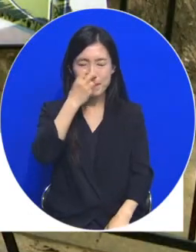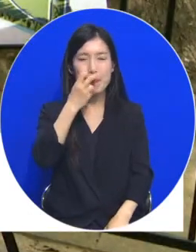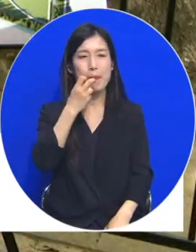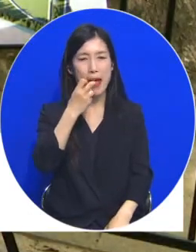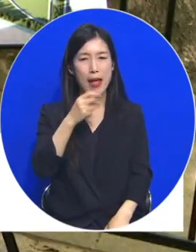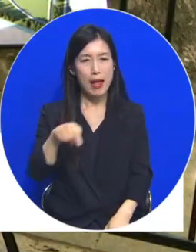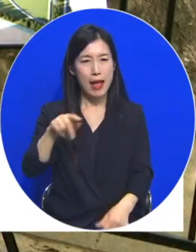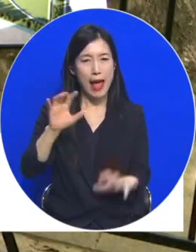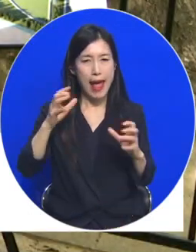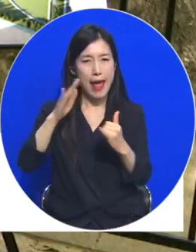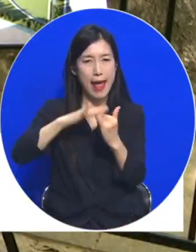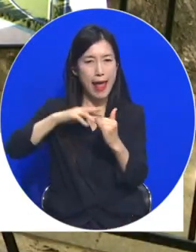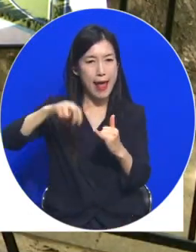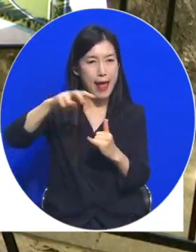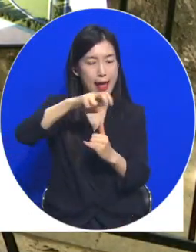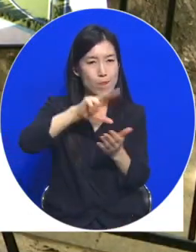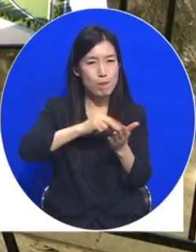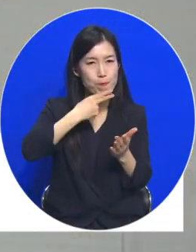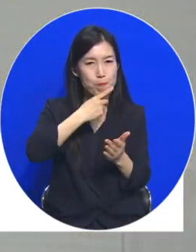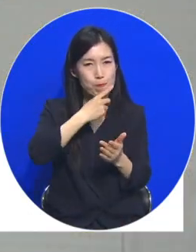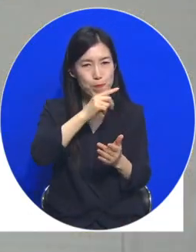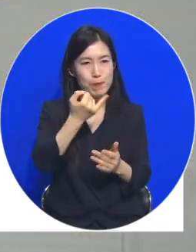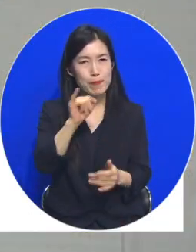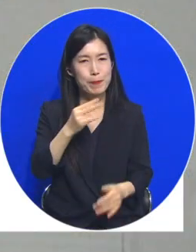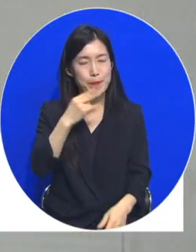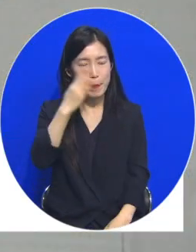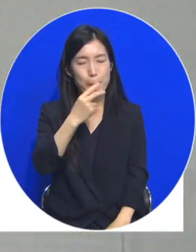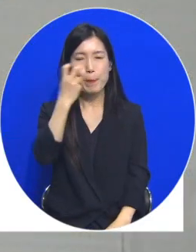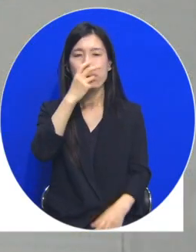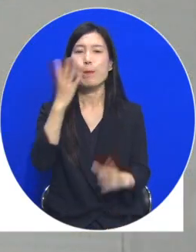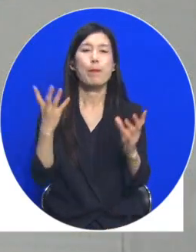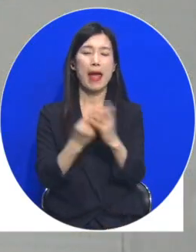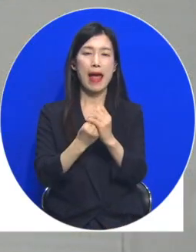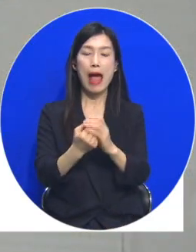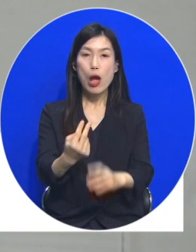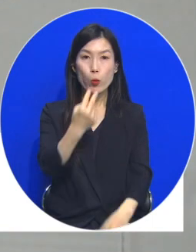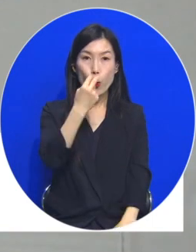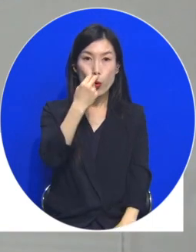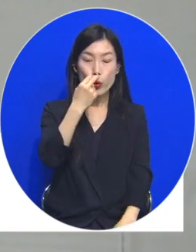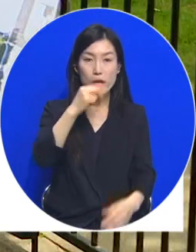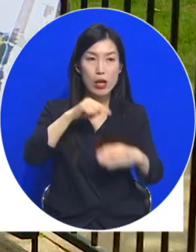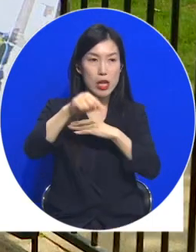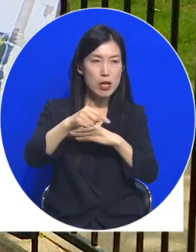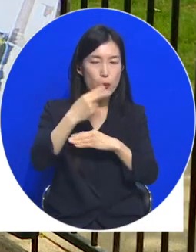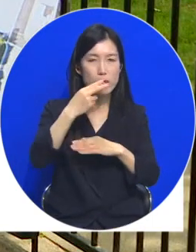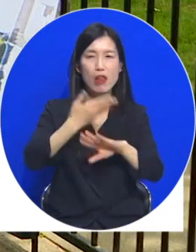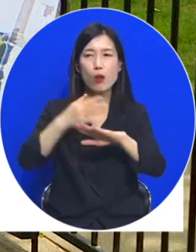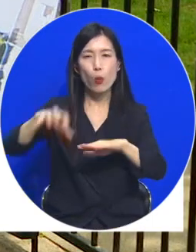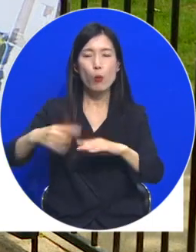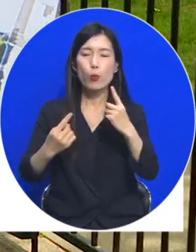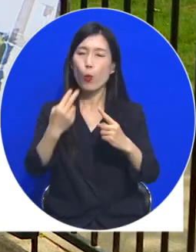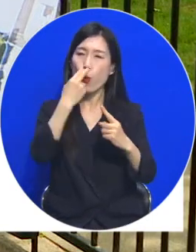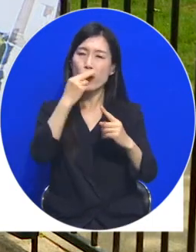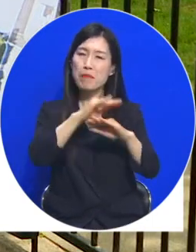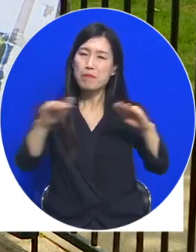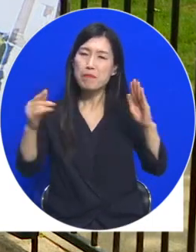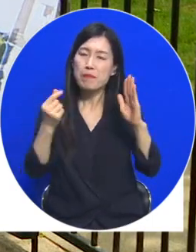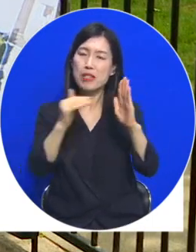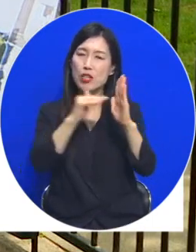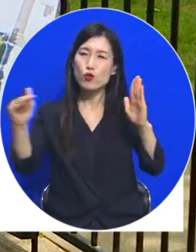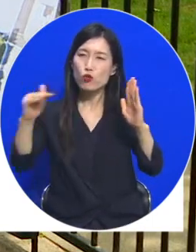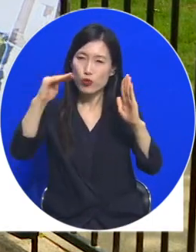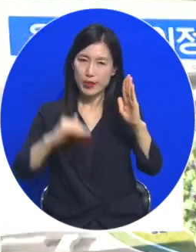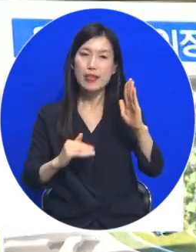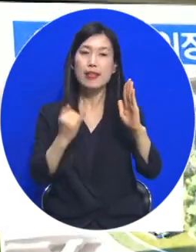어린이정원 이용에 문제가 없음을 확인했다고 밝혔습니다. 실외 공기질은 환경 기준치 이내로 주변 지역보다 낮거나 비슷했고, 전